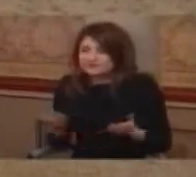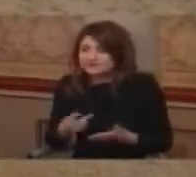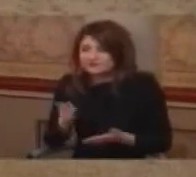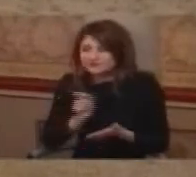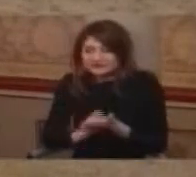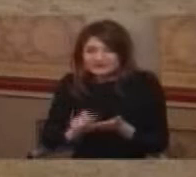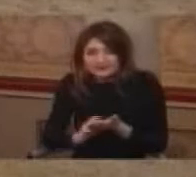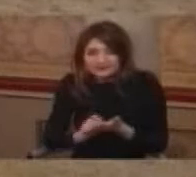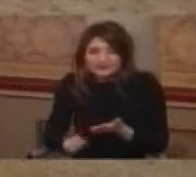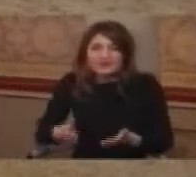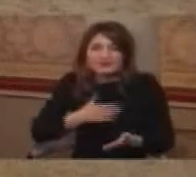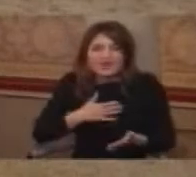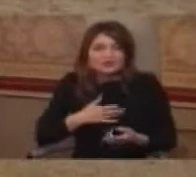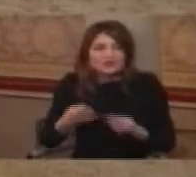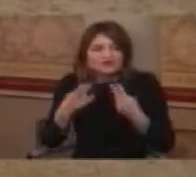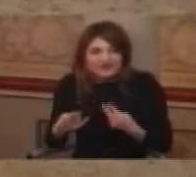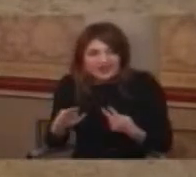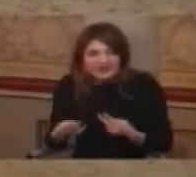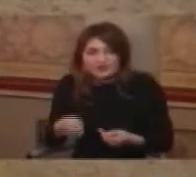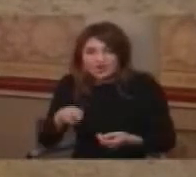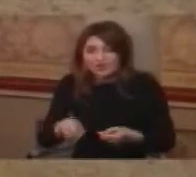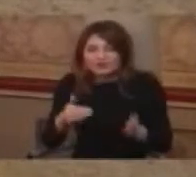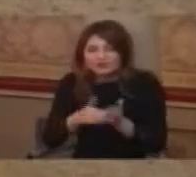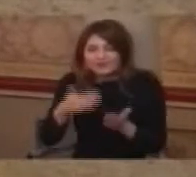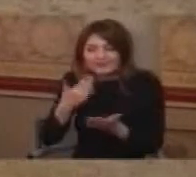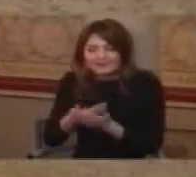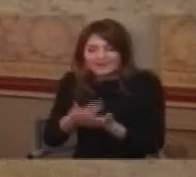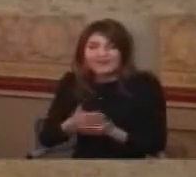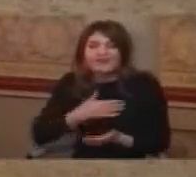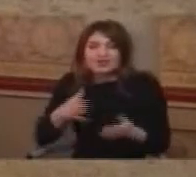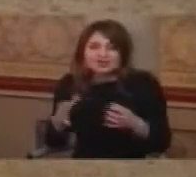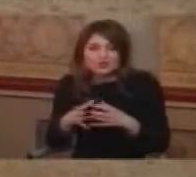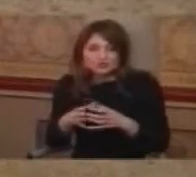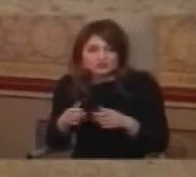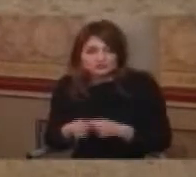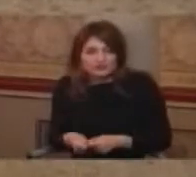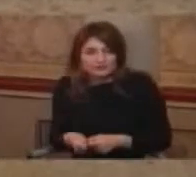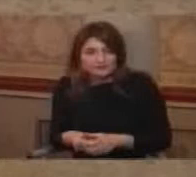naše vrijednosti i na kojima se treba temeljiti naše društvo.